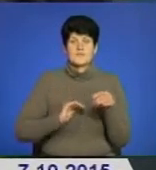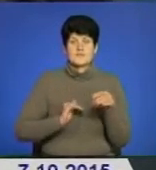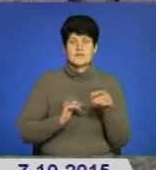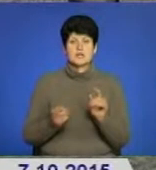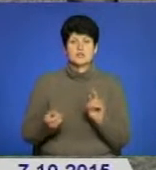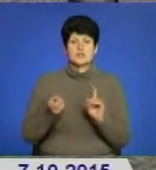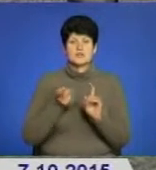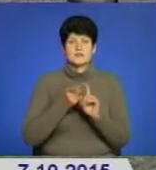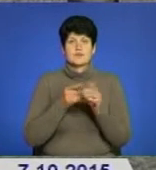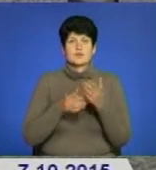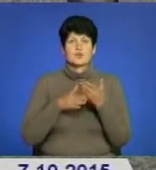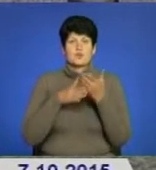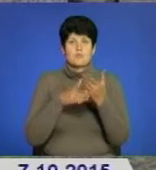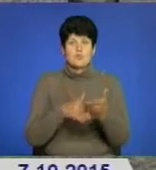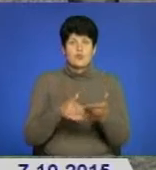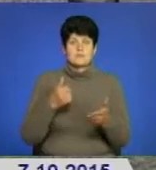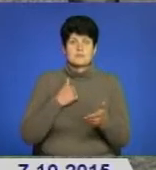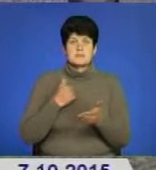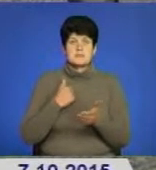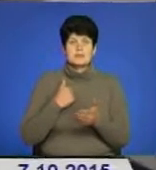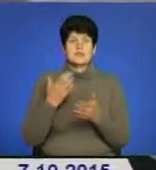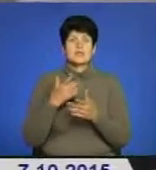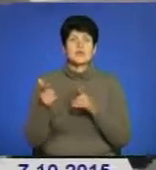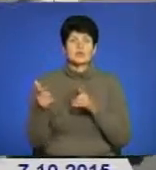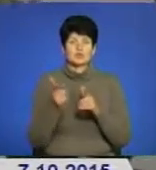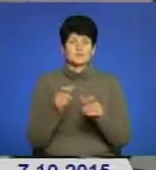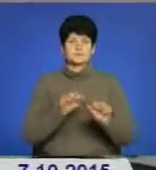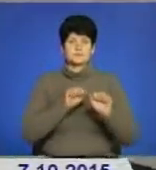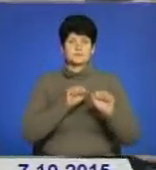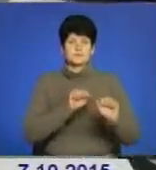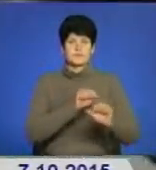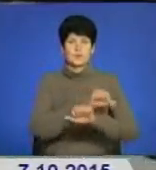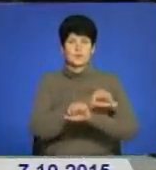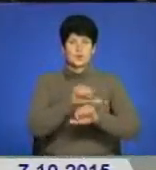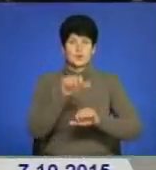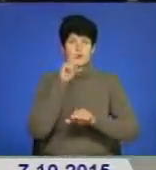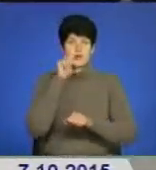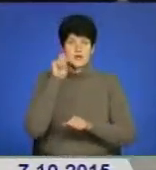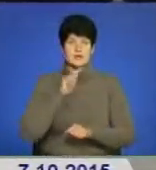долучившись до допомоги бійцям, які готові стати на захист кордонів України.